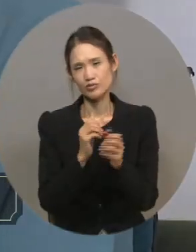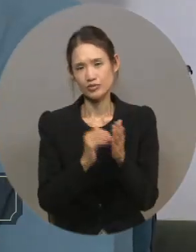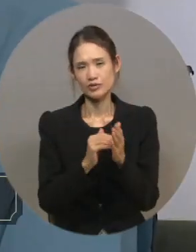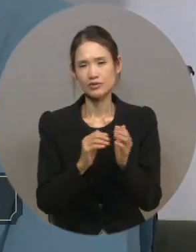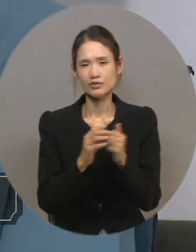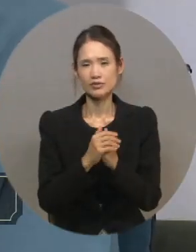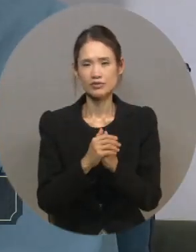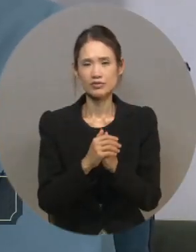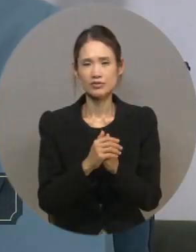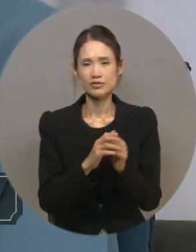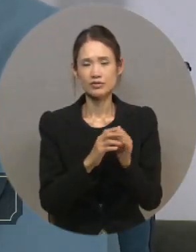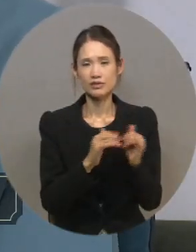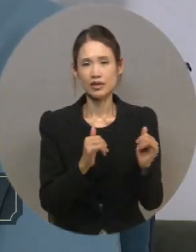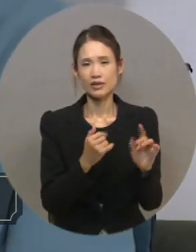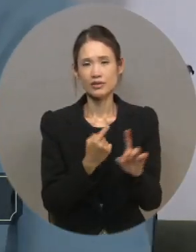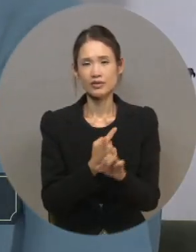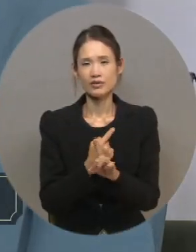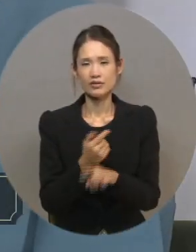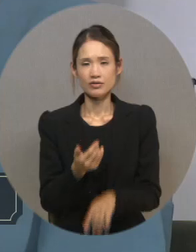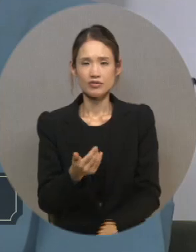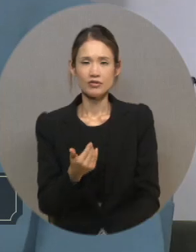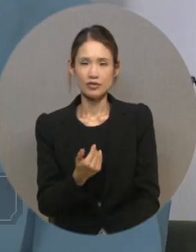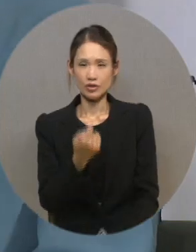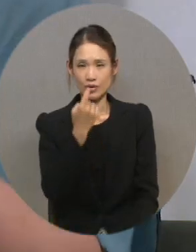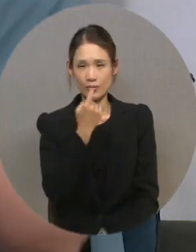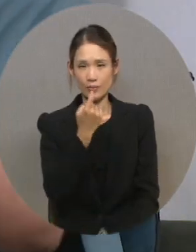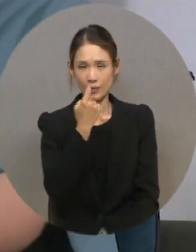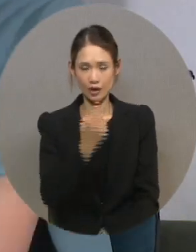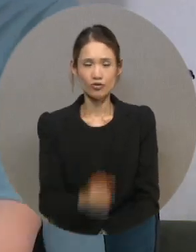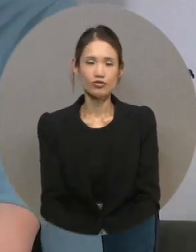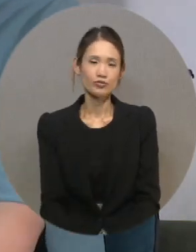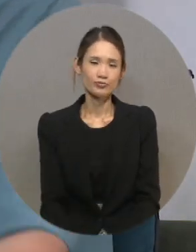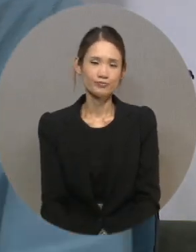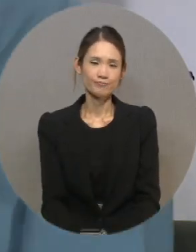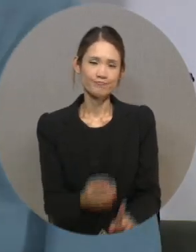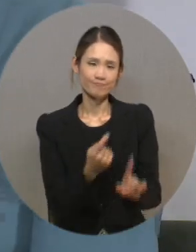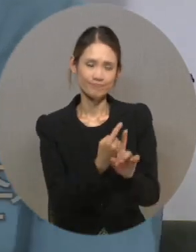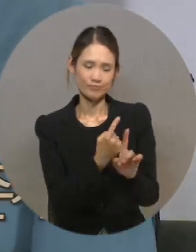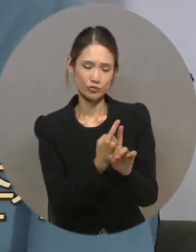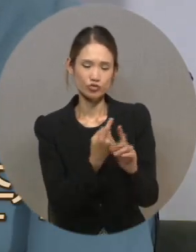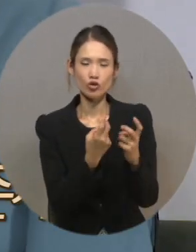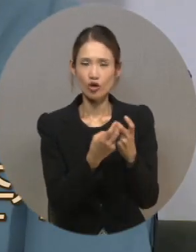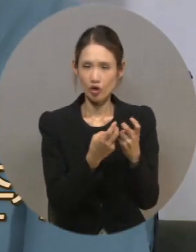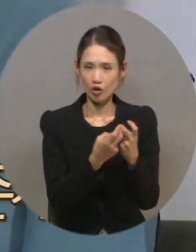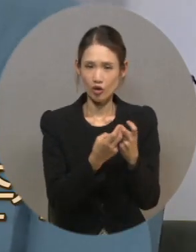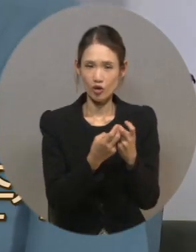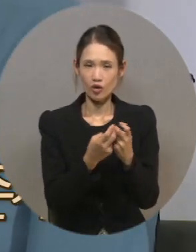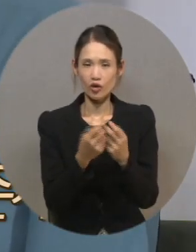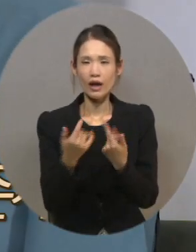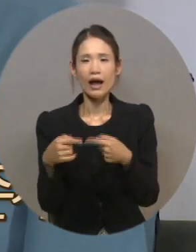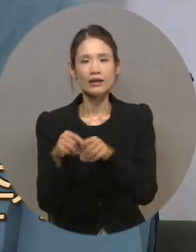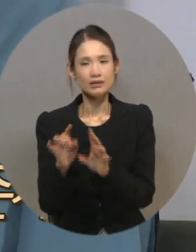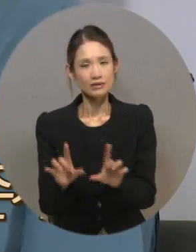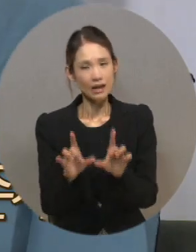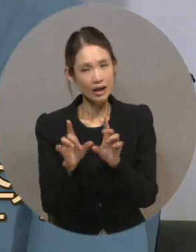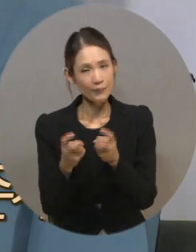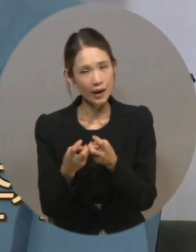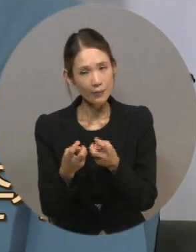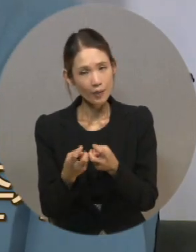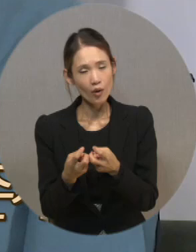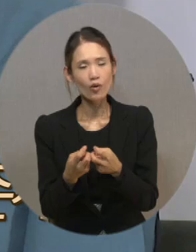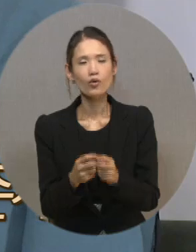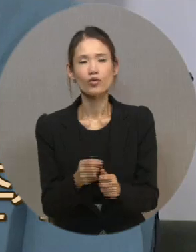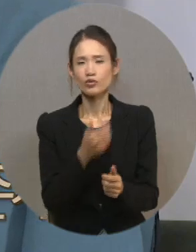그 사람들을 미리 치유하고 우리가 그걸 배우는 거예요. 이분들을 어떻게 치유해야 되나, 또 어떻게 같이 살아야 되나. 그런